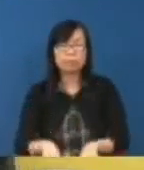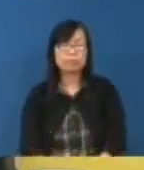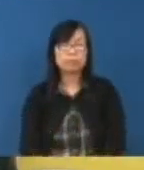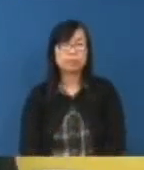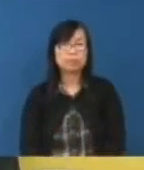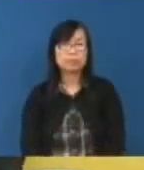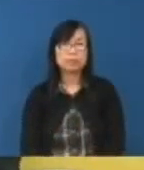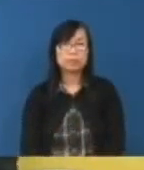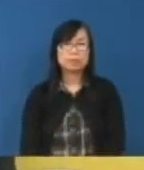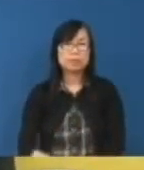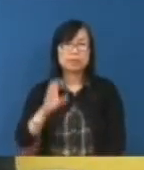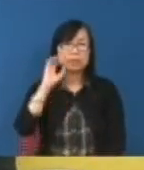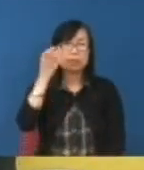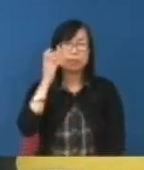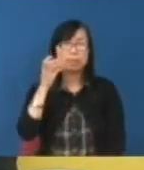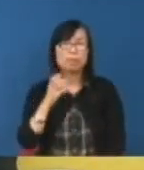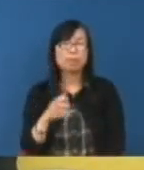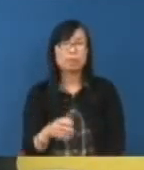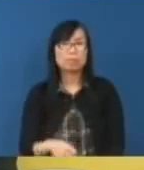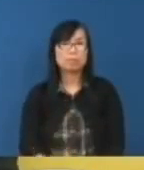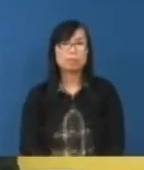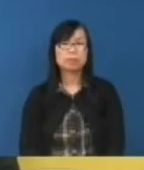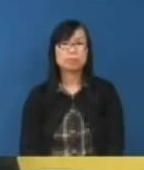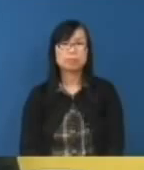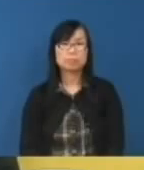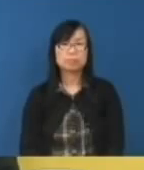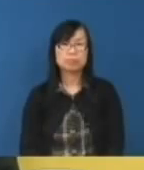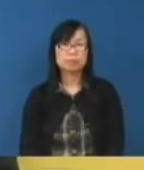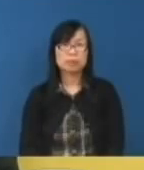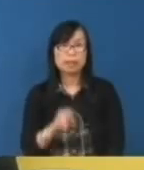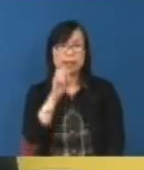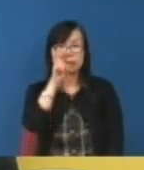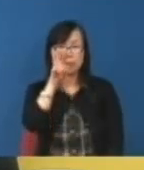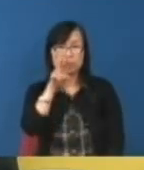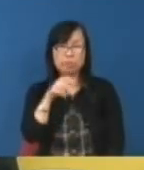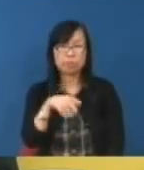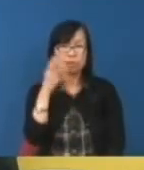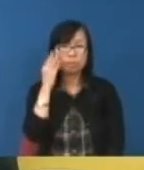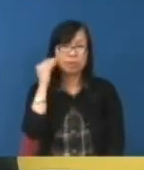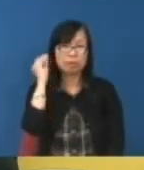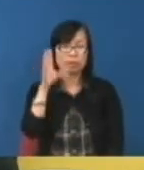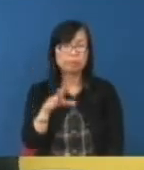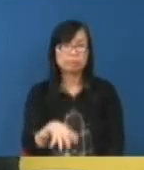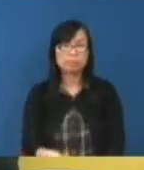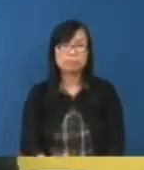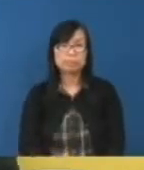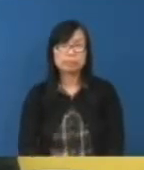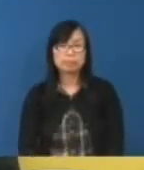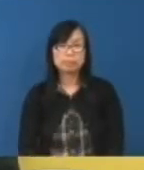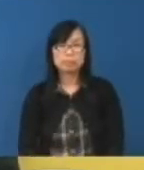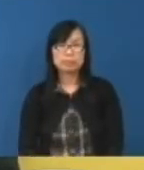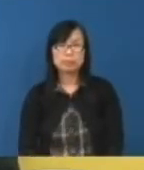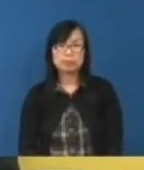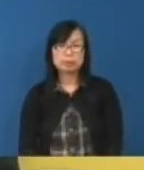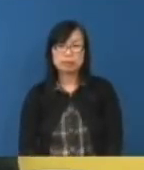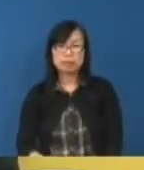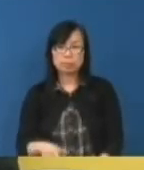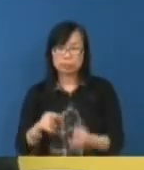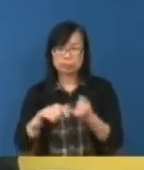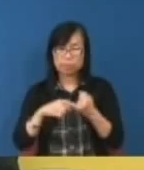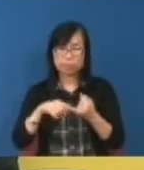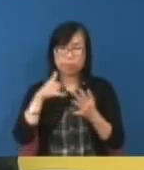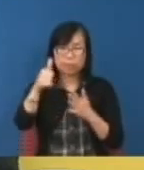講啊，周恩岳局長啦，問責咁樣，佢係你睇到係最荒謬嘅，即係成個制度裏邊其中一個。咁佢初入局